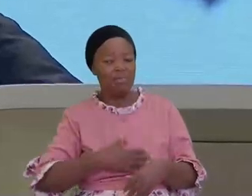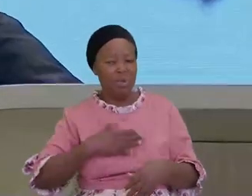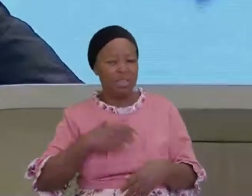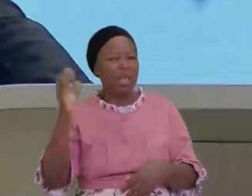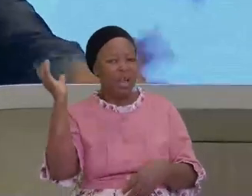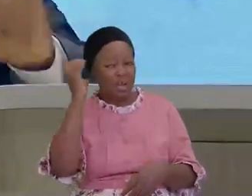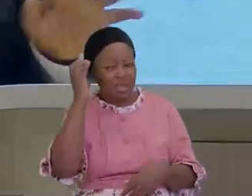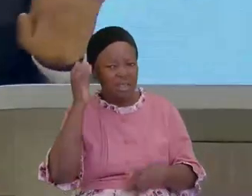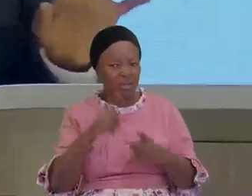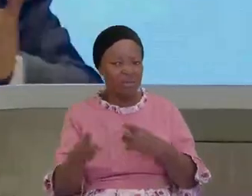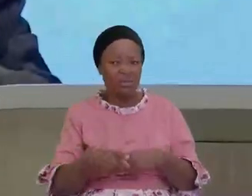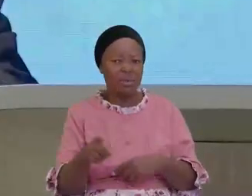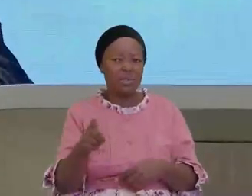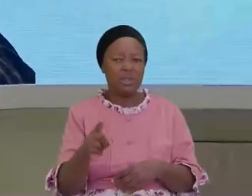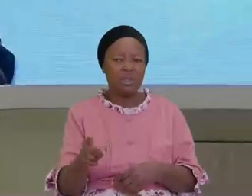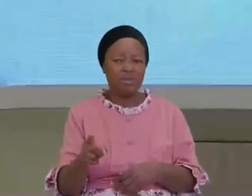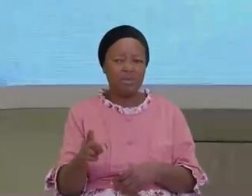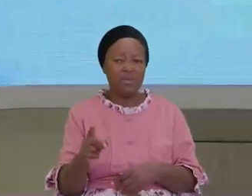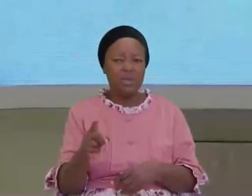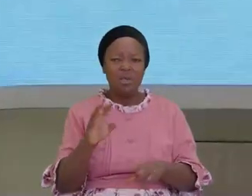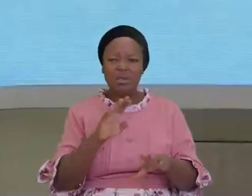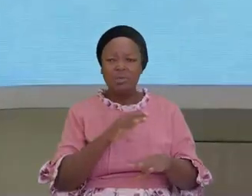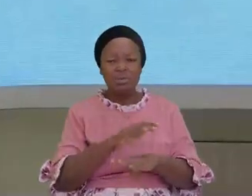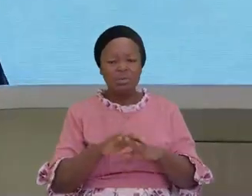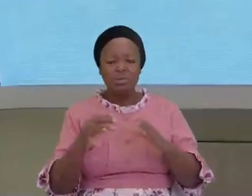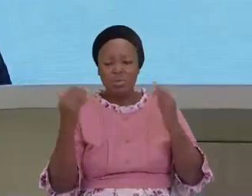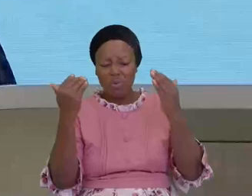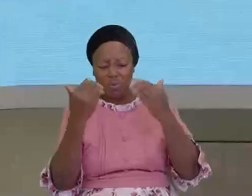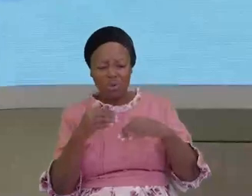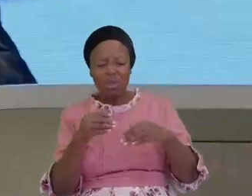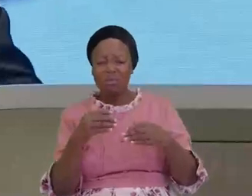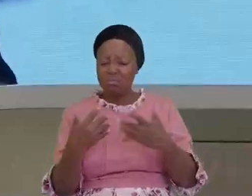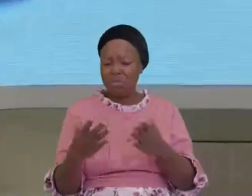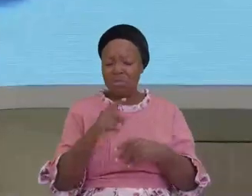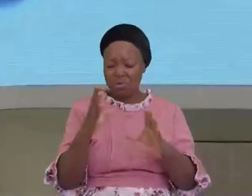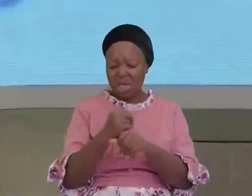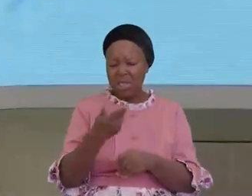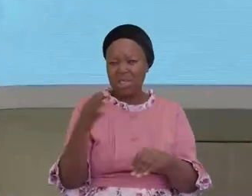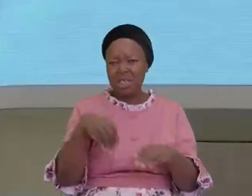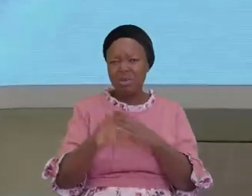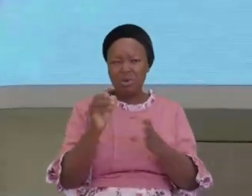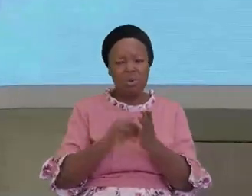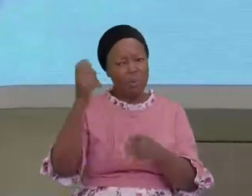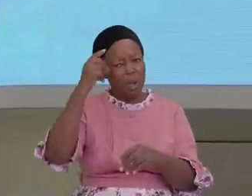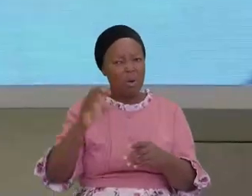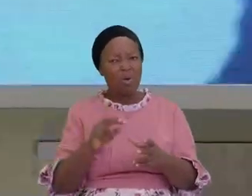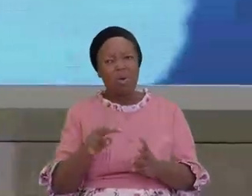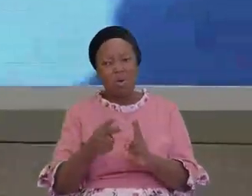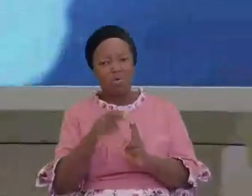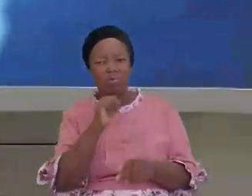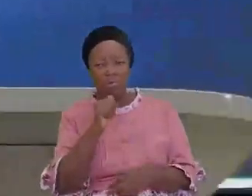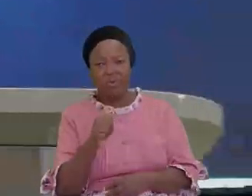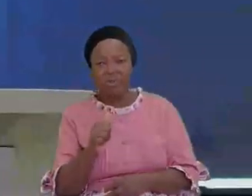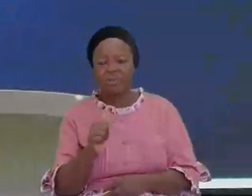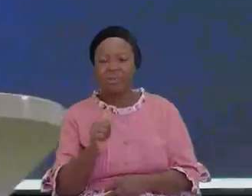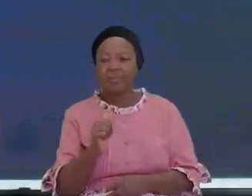écoutez-les encore. Ne vous en faites pas si vous avez quelque chose ou pas.